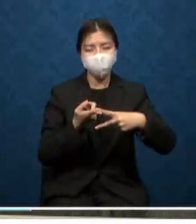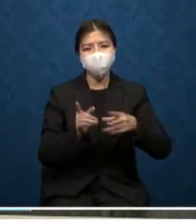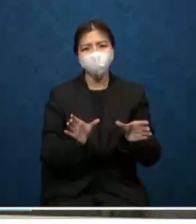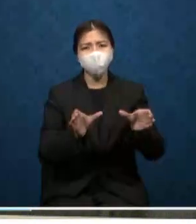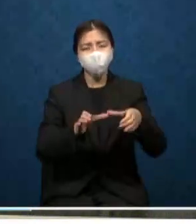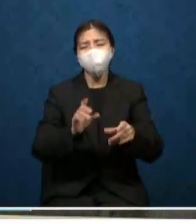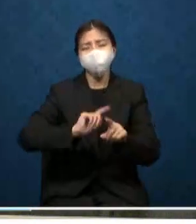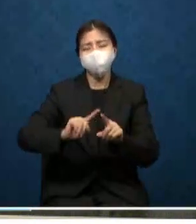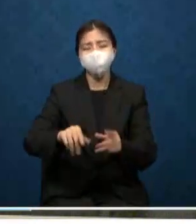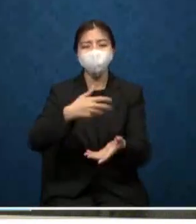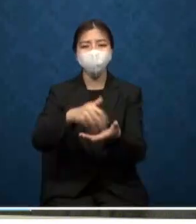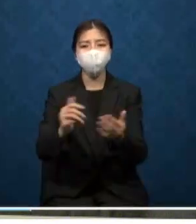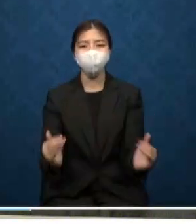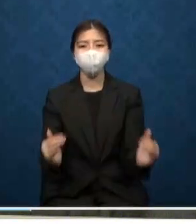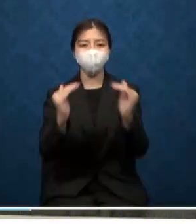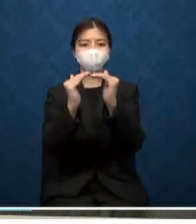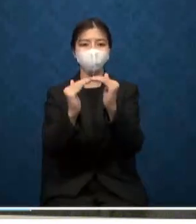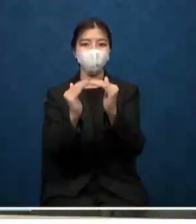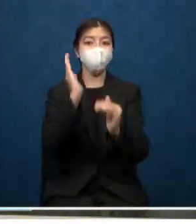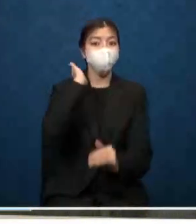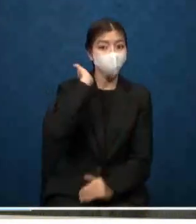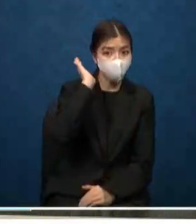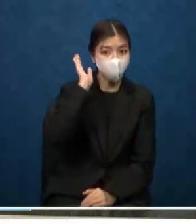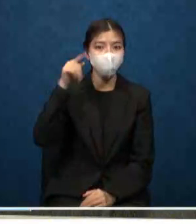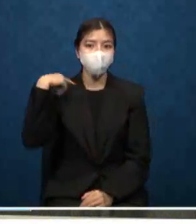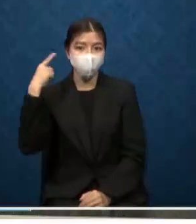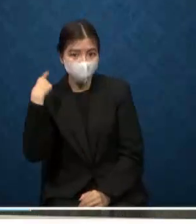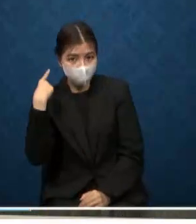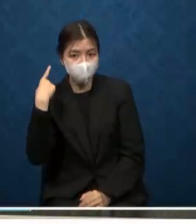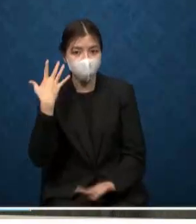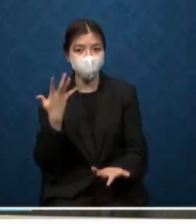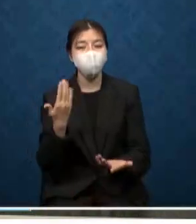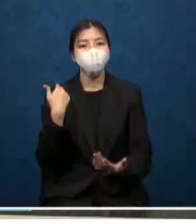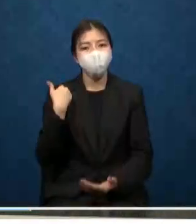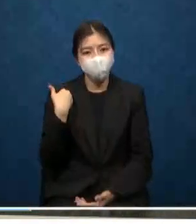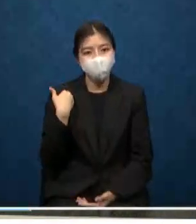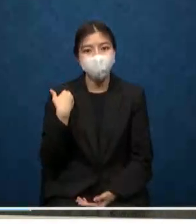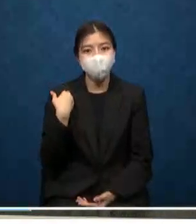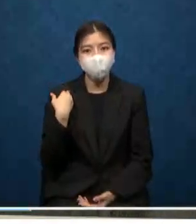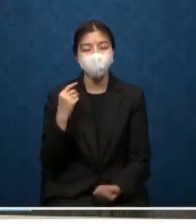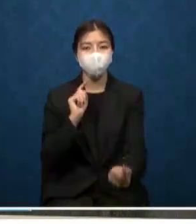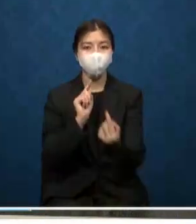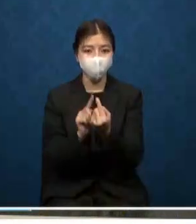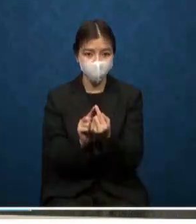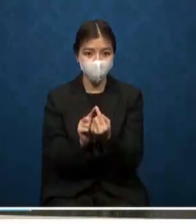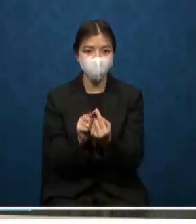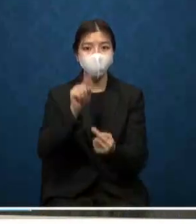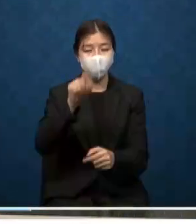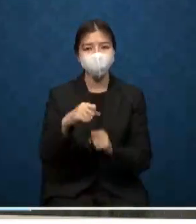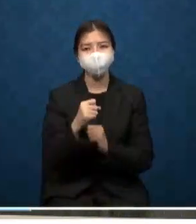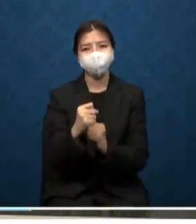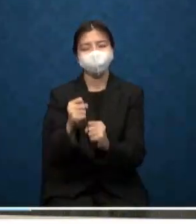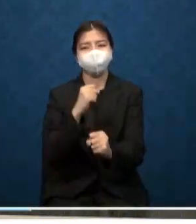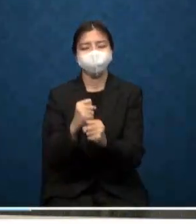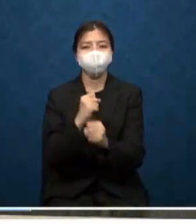พูดถึงความเสมอภาคระหว่างเพศชายและเพศหญิงและมักจะพูดในทำนองจะต้องพยายามท